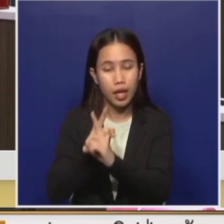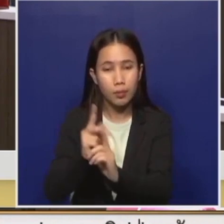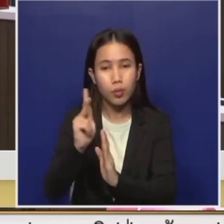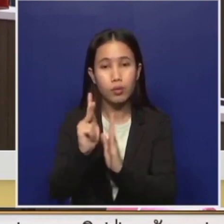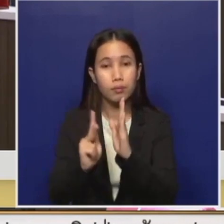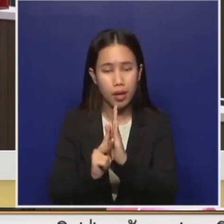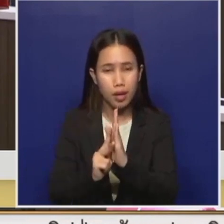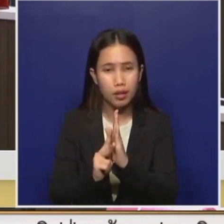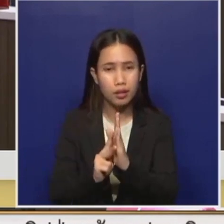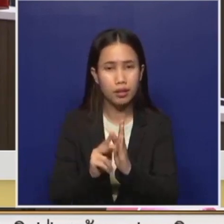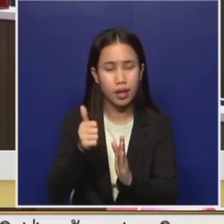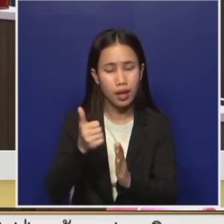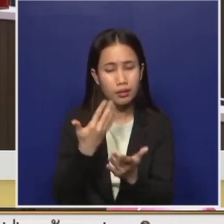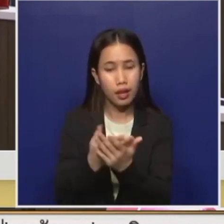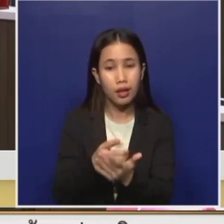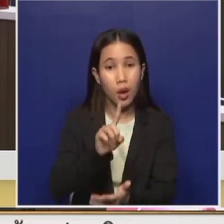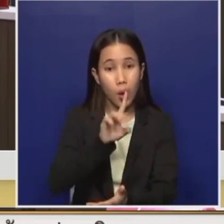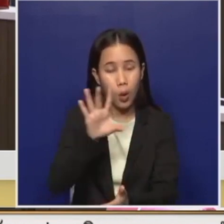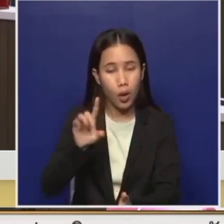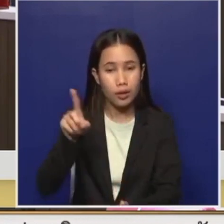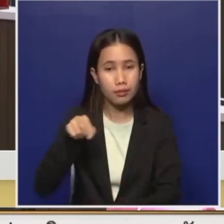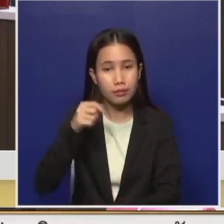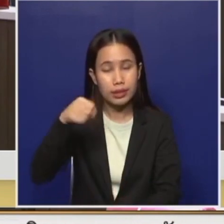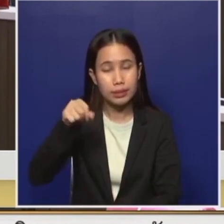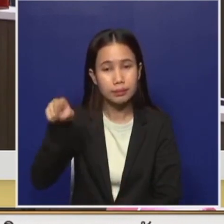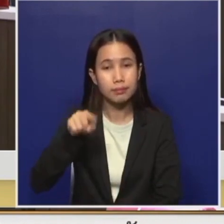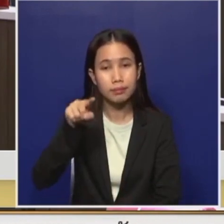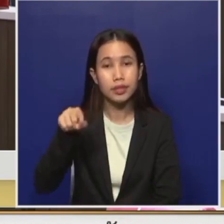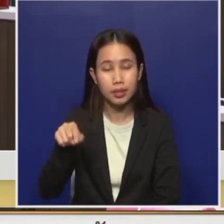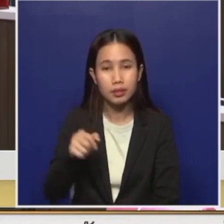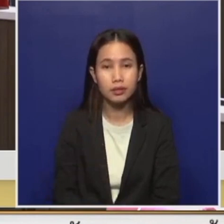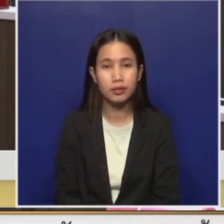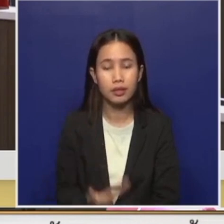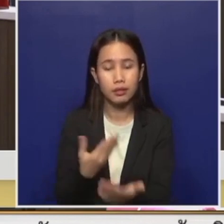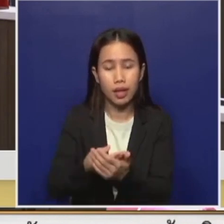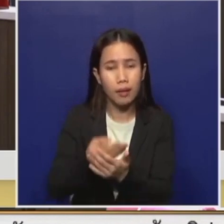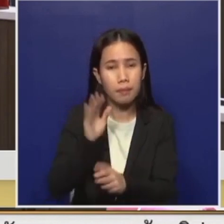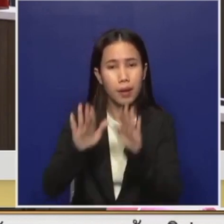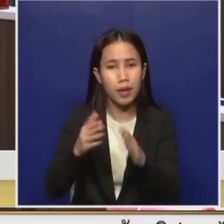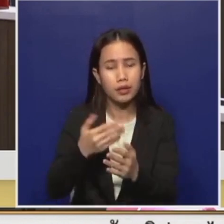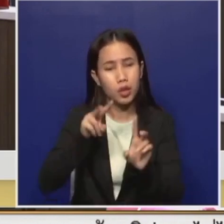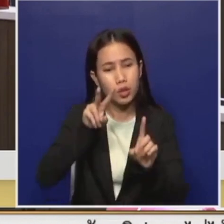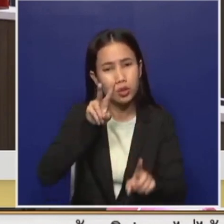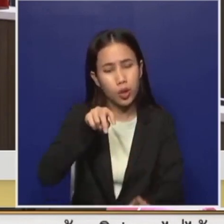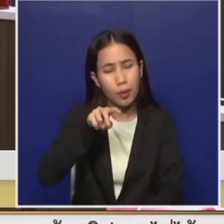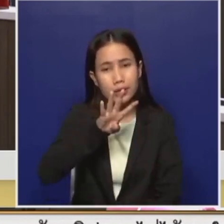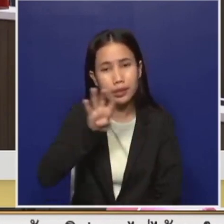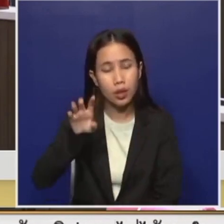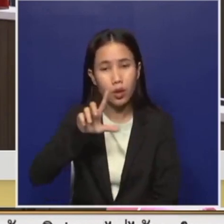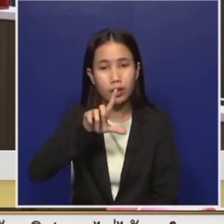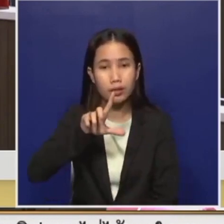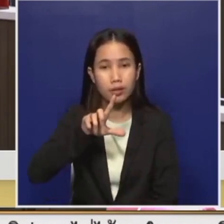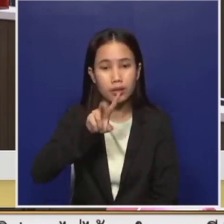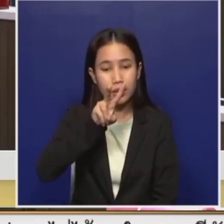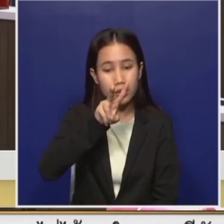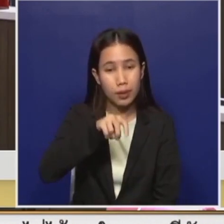บได้ร้ละสิบนะครับนั่หมายวาออกพลาสอจะได้เมทเงินทอนกไปจาก 2,400 ล้าน ครั